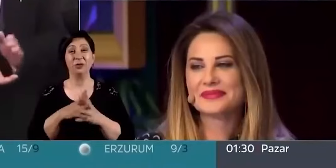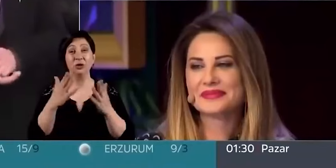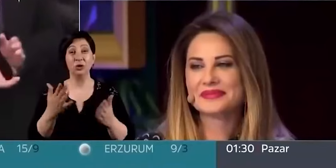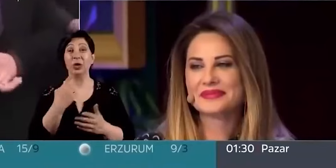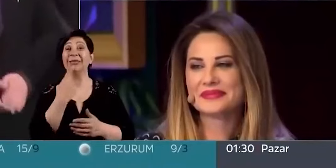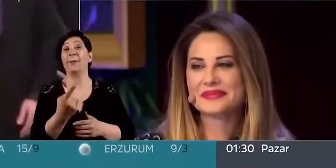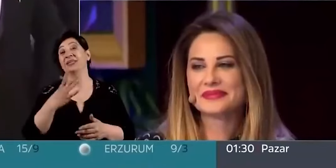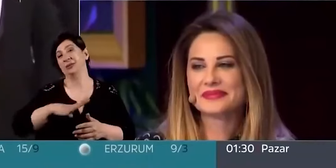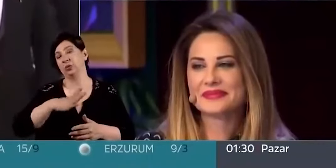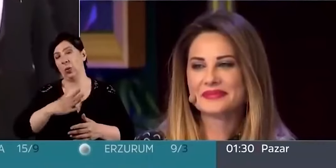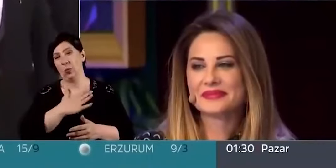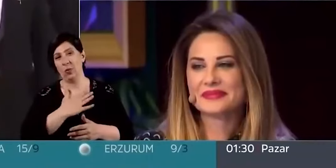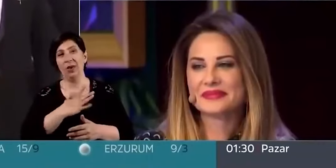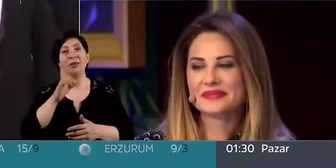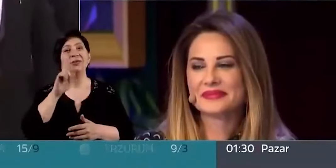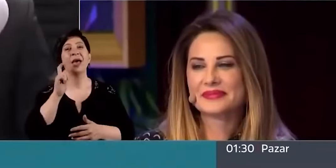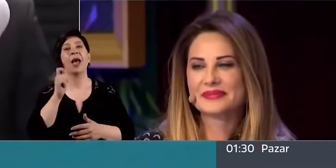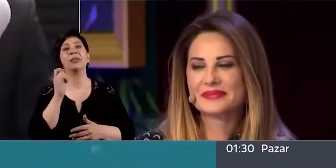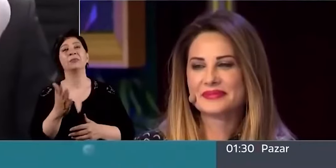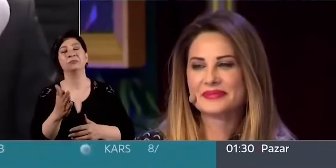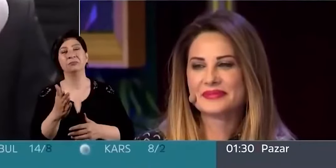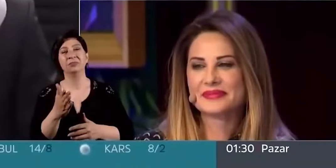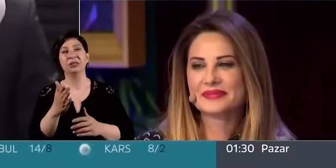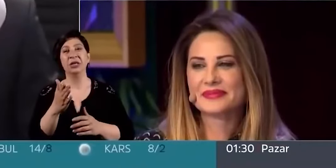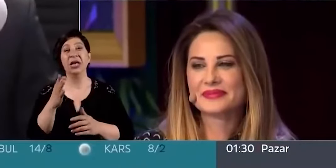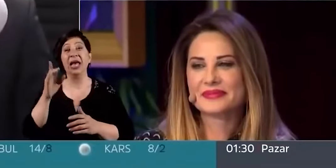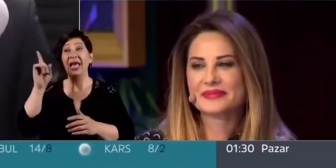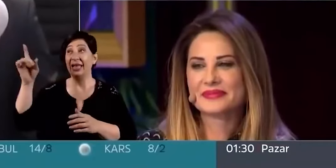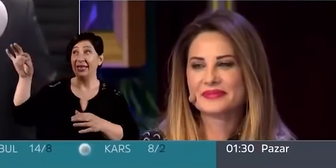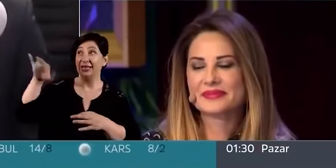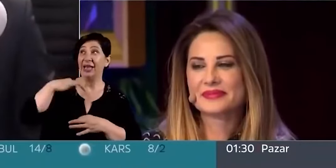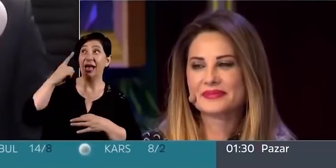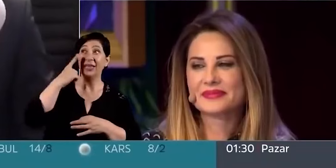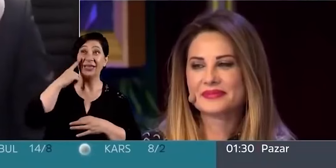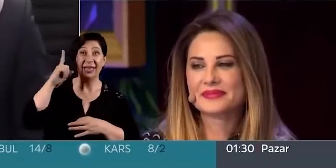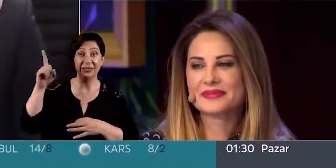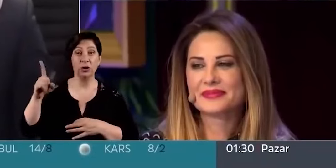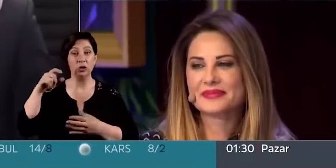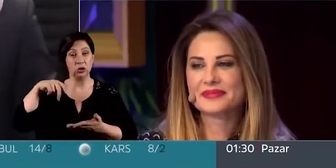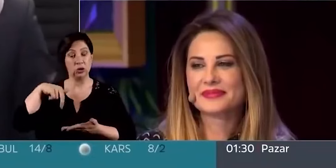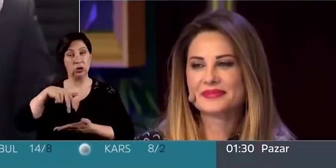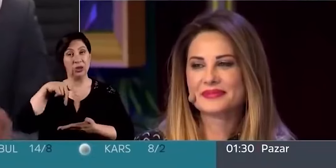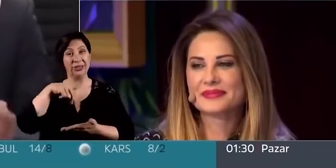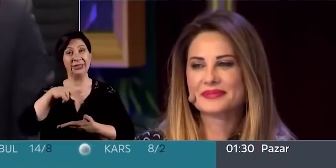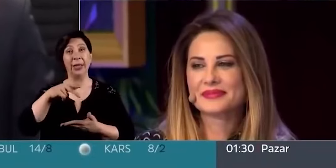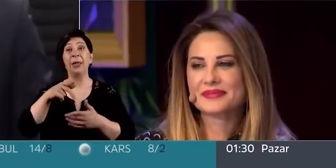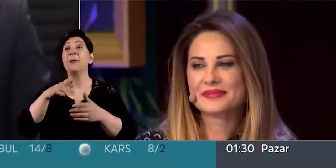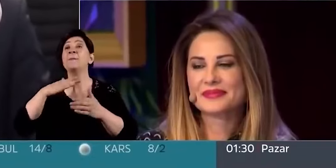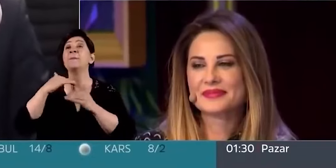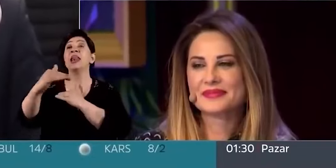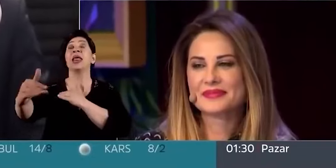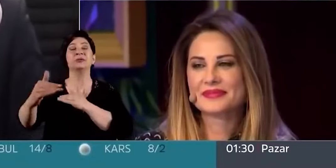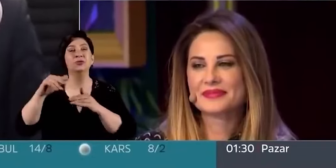Şöyle seslenmek istiyorum. Delikanlım, işaret aldığın gün atandan. Yürüyeceksin, millet